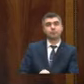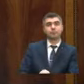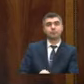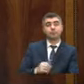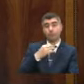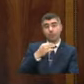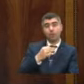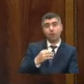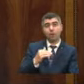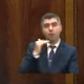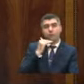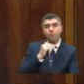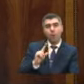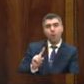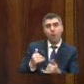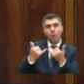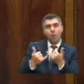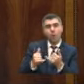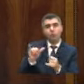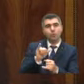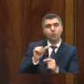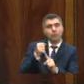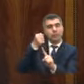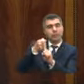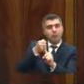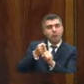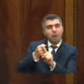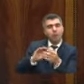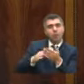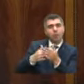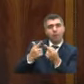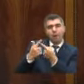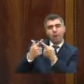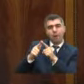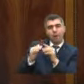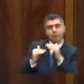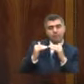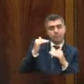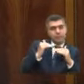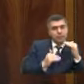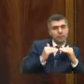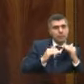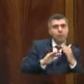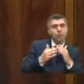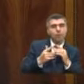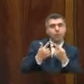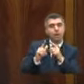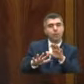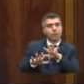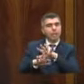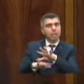الأولويات المستعجلة اليوم هي العمل دون إبطاء على محاصرة التفاوتات المجالية